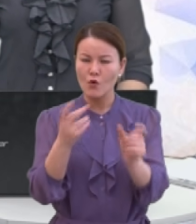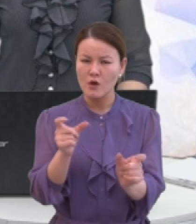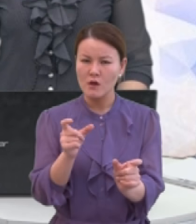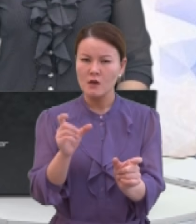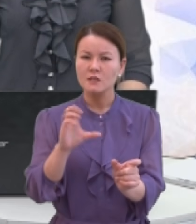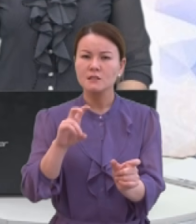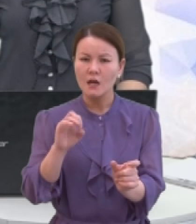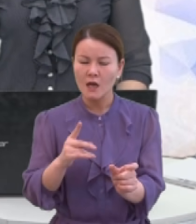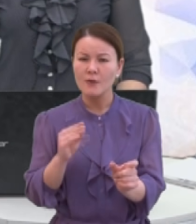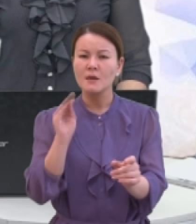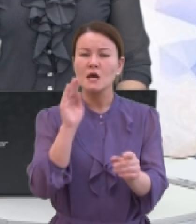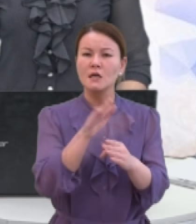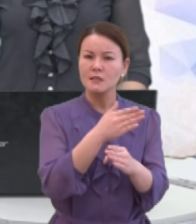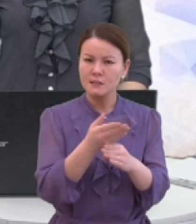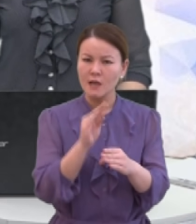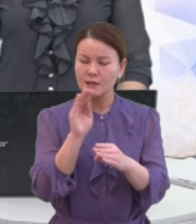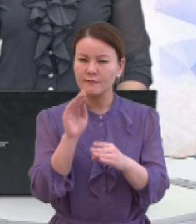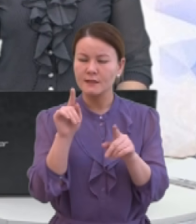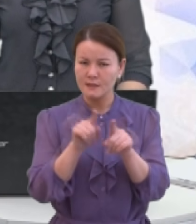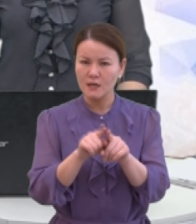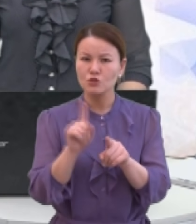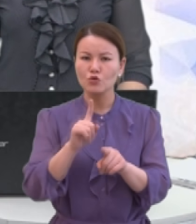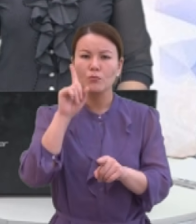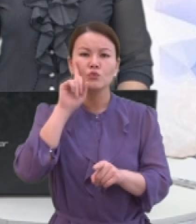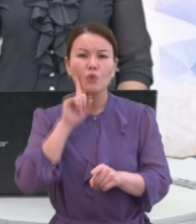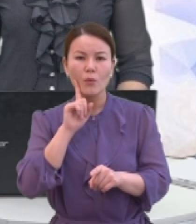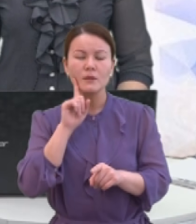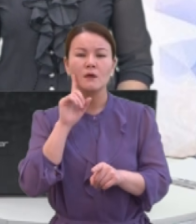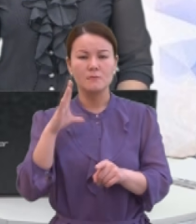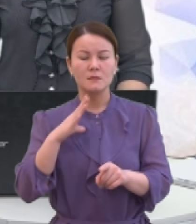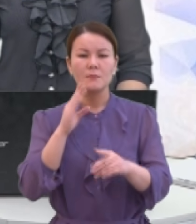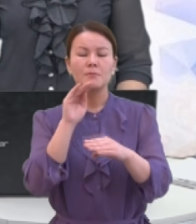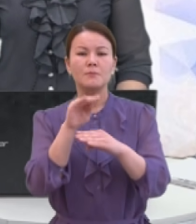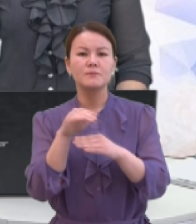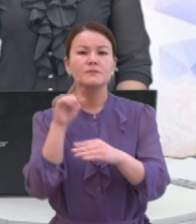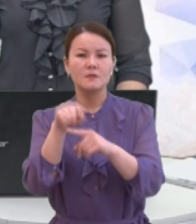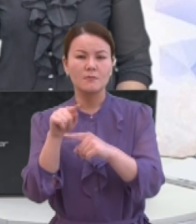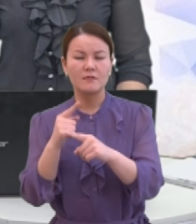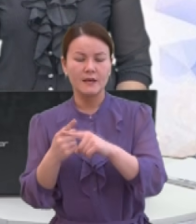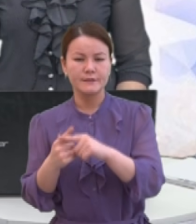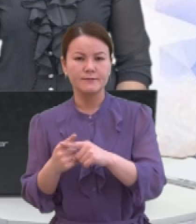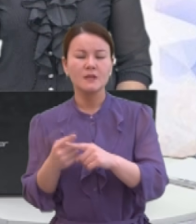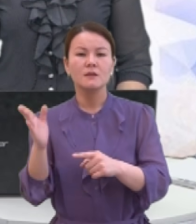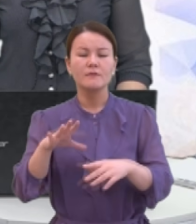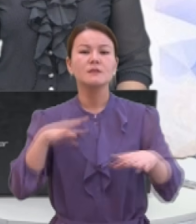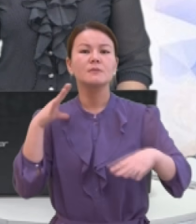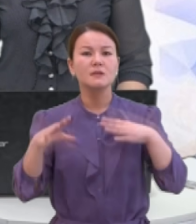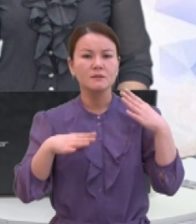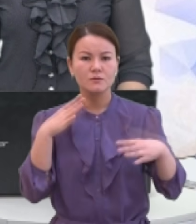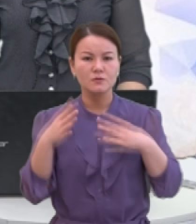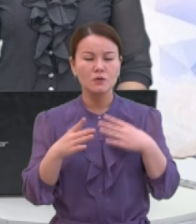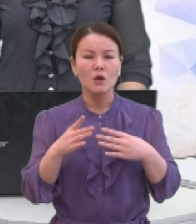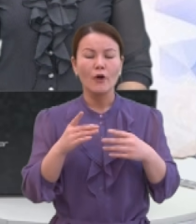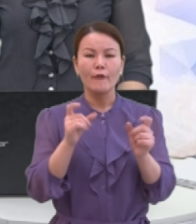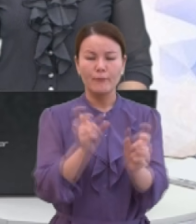раскладывать так чтобы было удобно прибавлять давайте потренируемся в подборе удобных